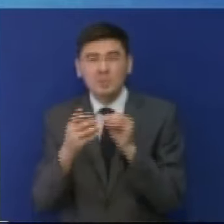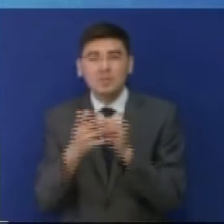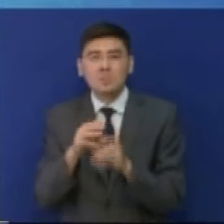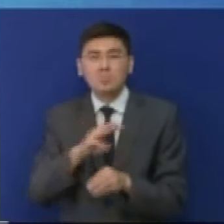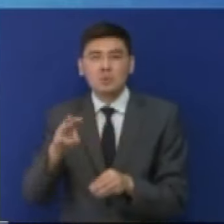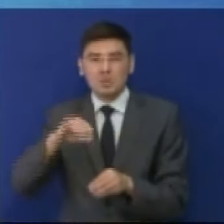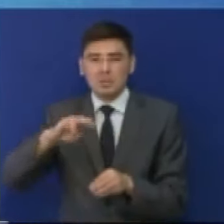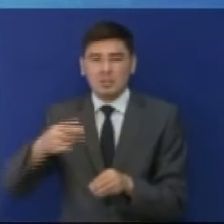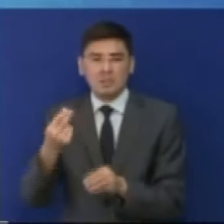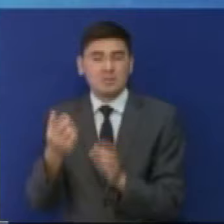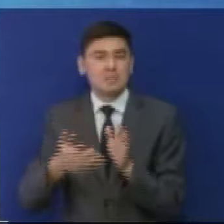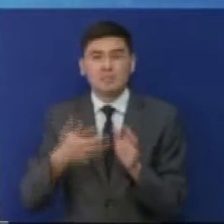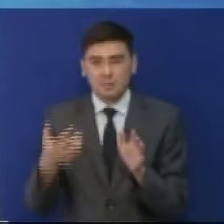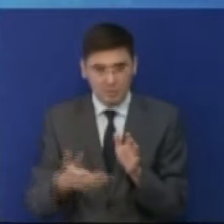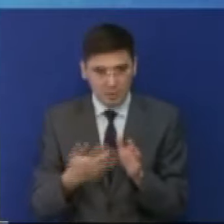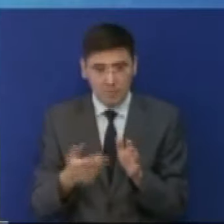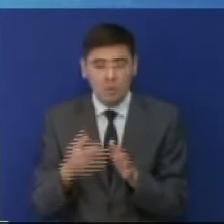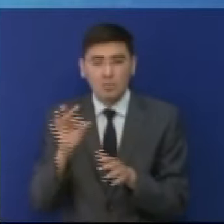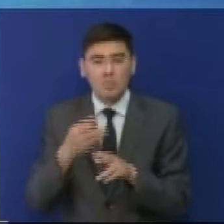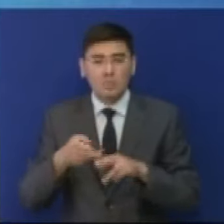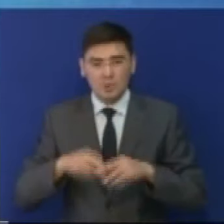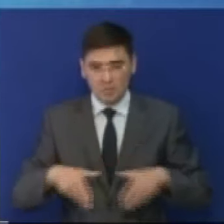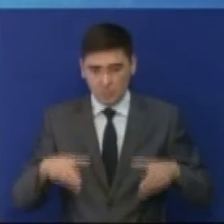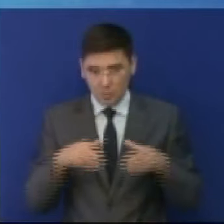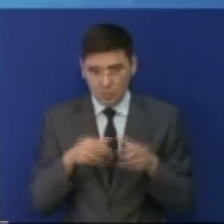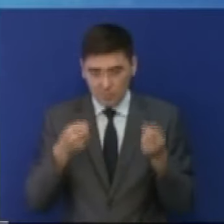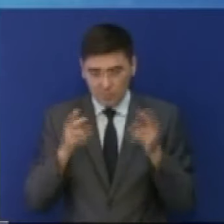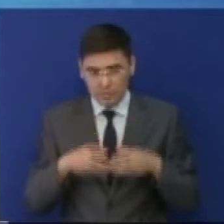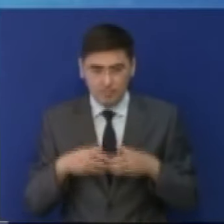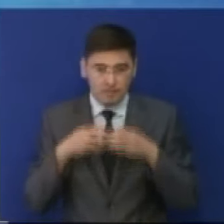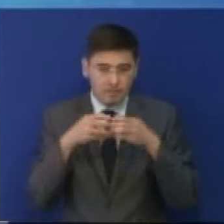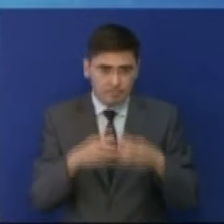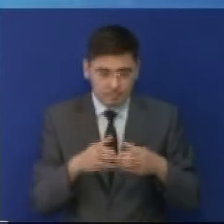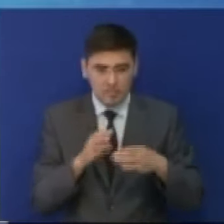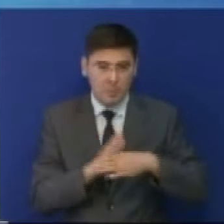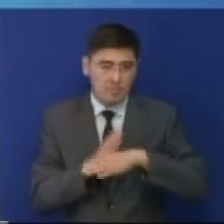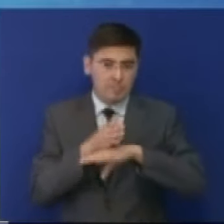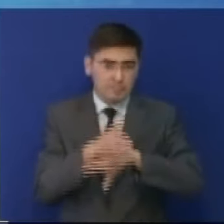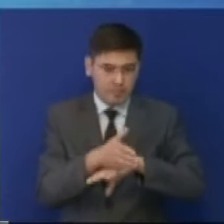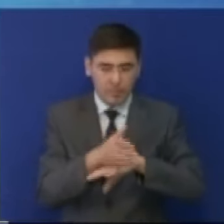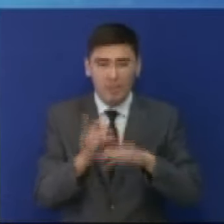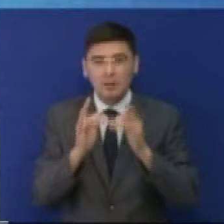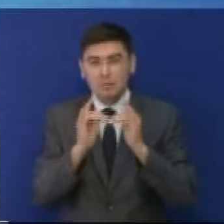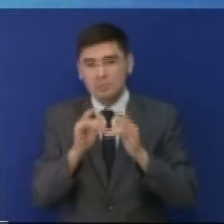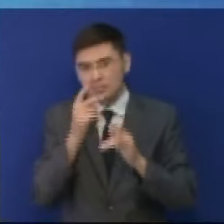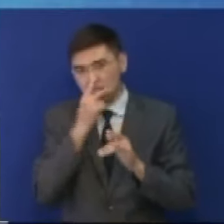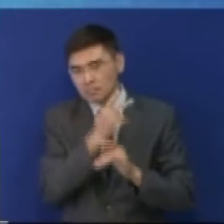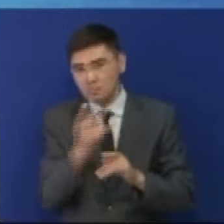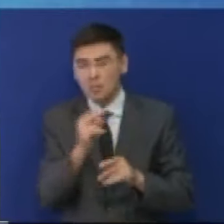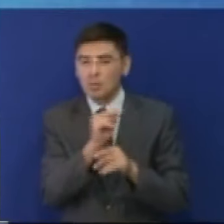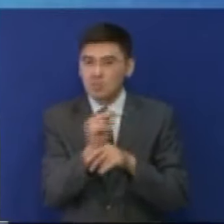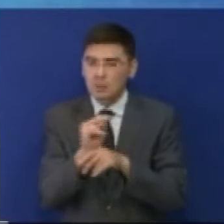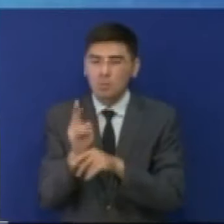сегодня в ходе визита членов специальной мониторинговой группы по противодействию коррупции. Они посетили здание общежития, чтобы ознакомиться с